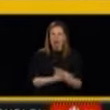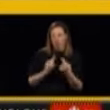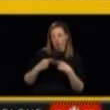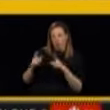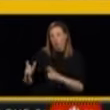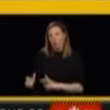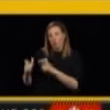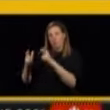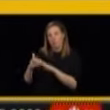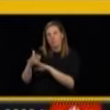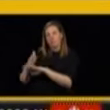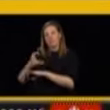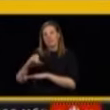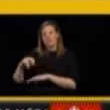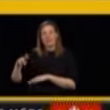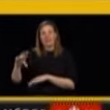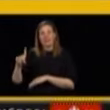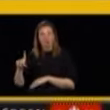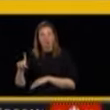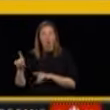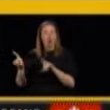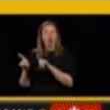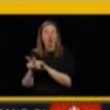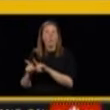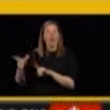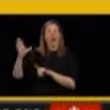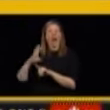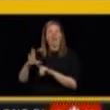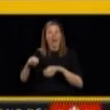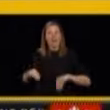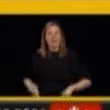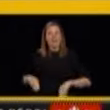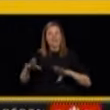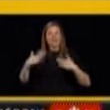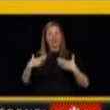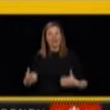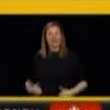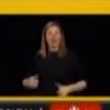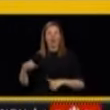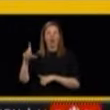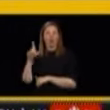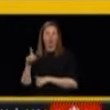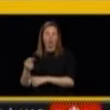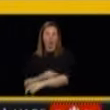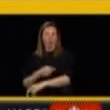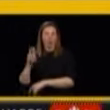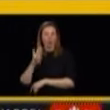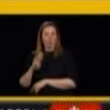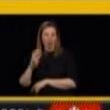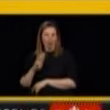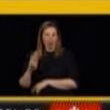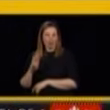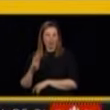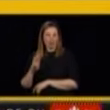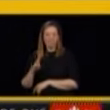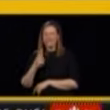Québec, comme votre prédécesseur, le Dr Barrette, est-ce qu'ils vont travailler sous les ordres des infirmières et les préposés aux bénéficiaires